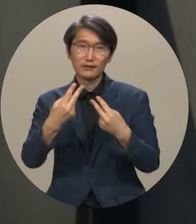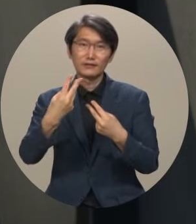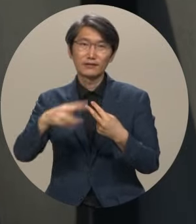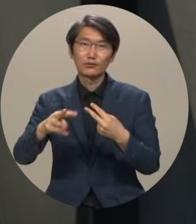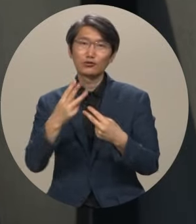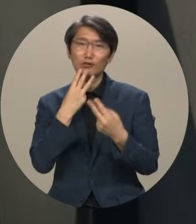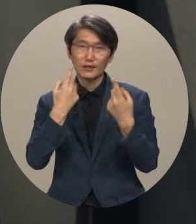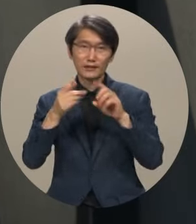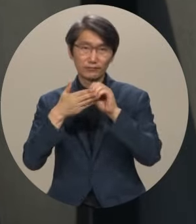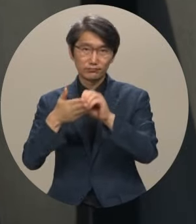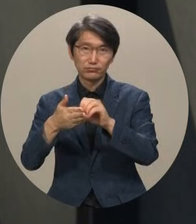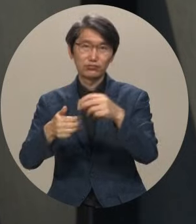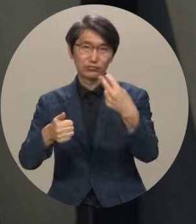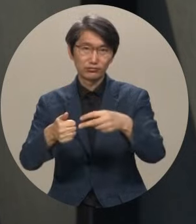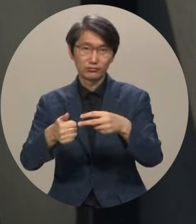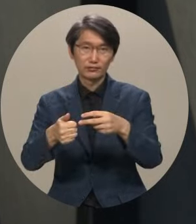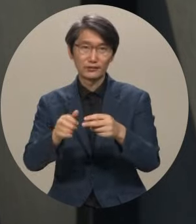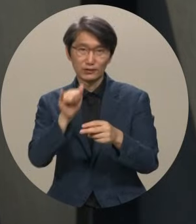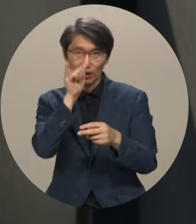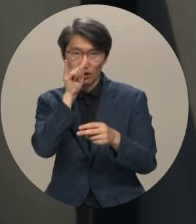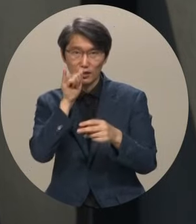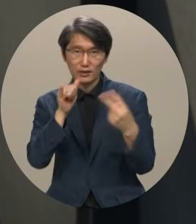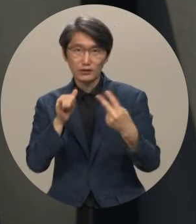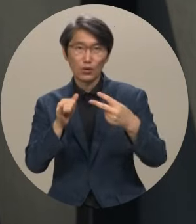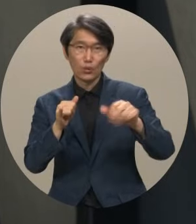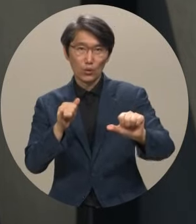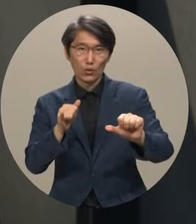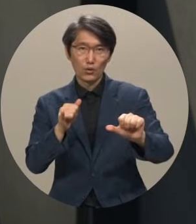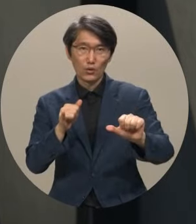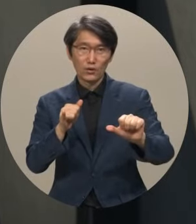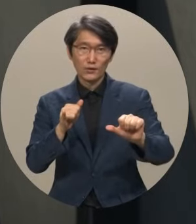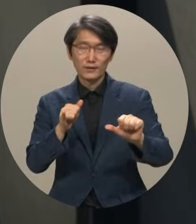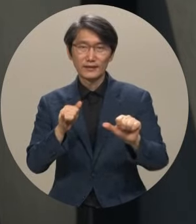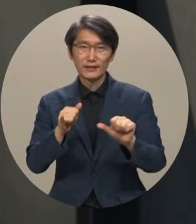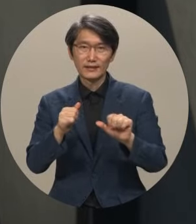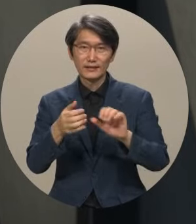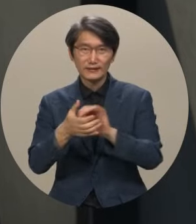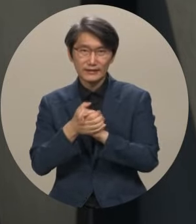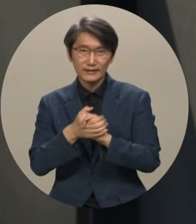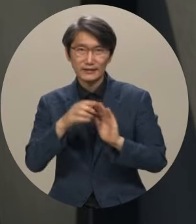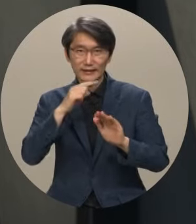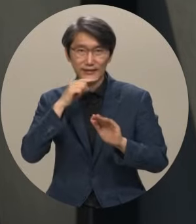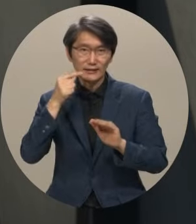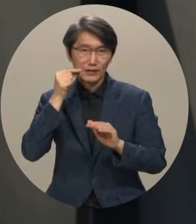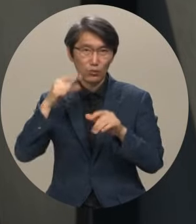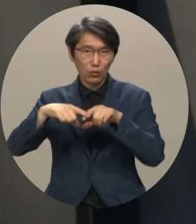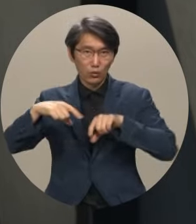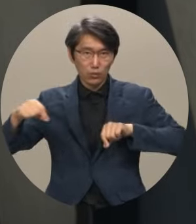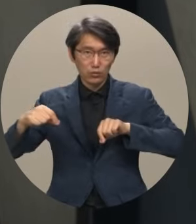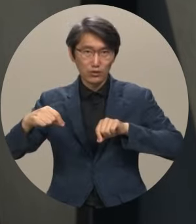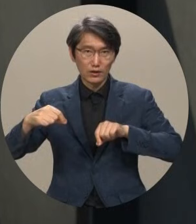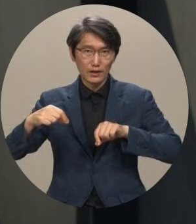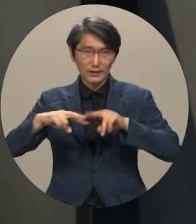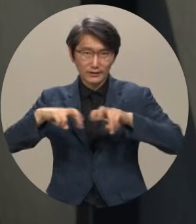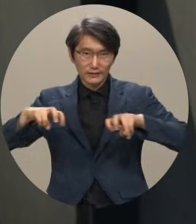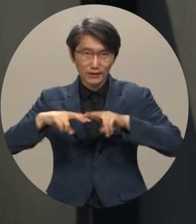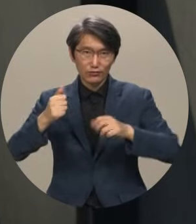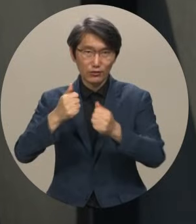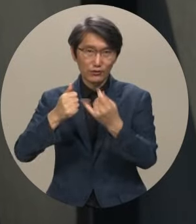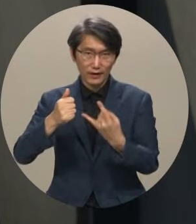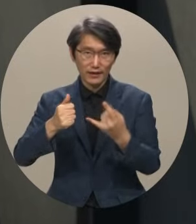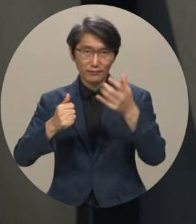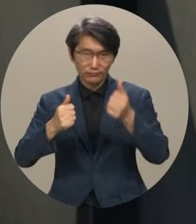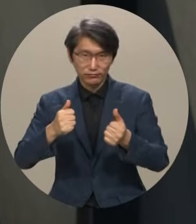시작했습니다. 그리고 2005년도에는 친일 반민족혐의 진상규명위원회 위원으로 그리고